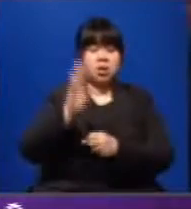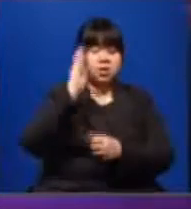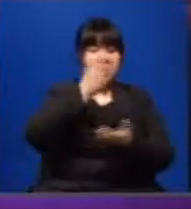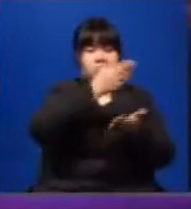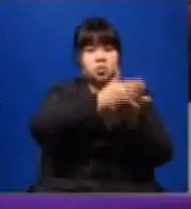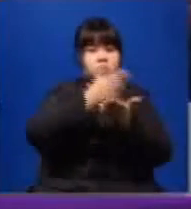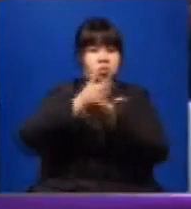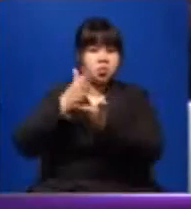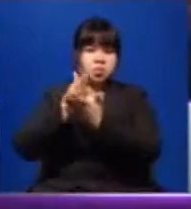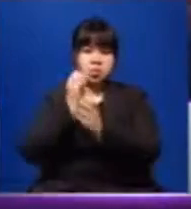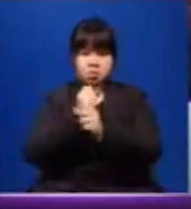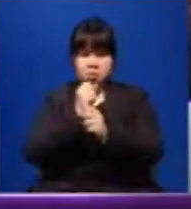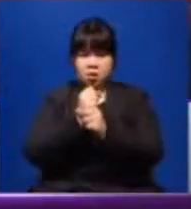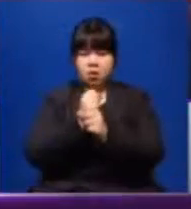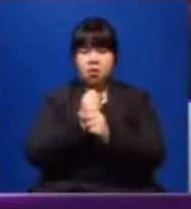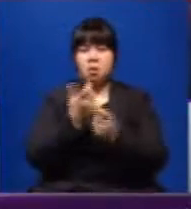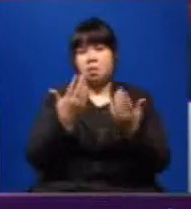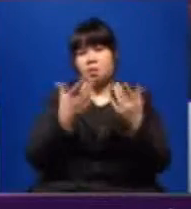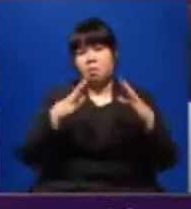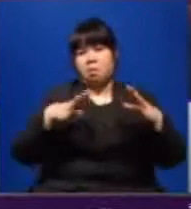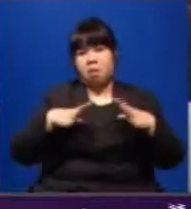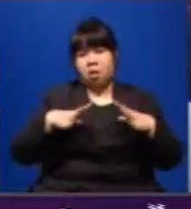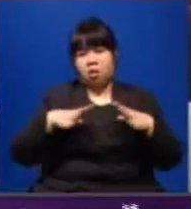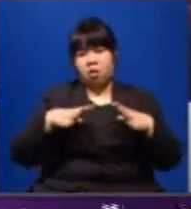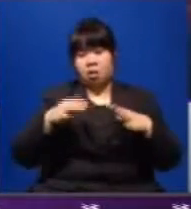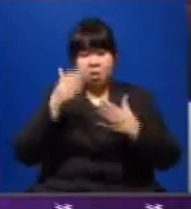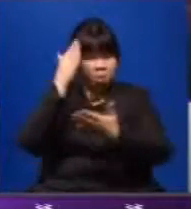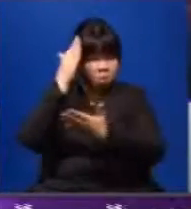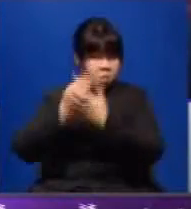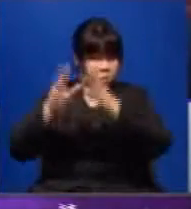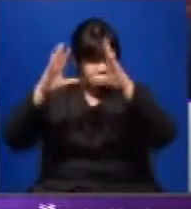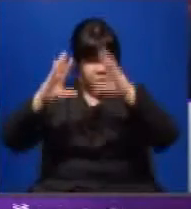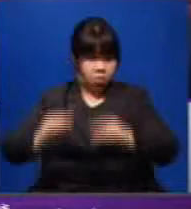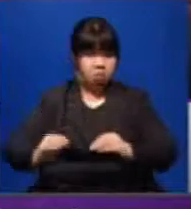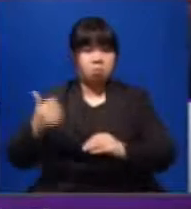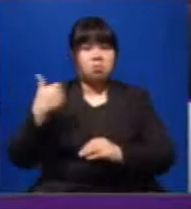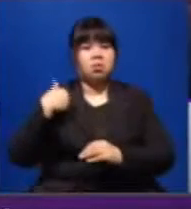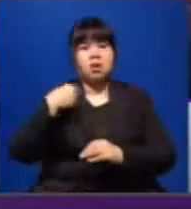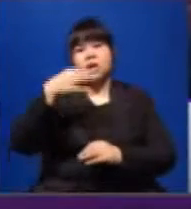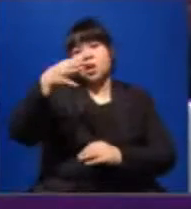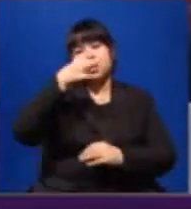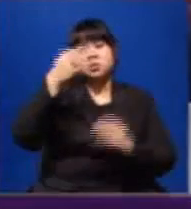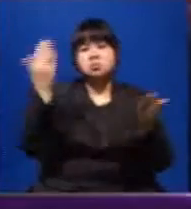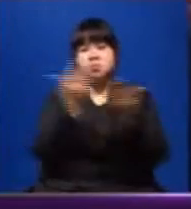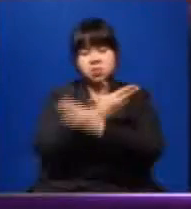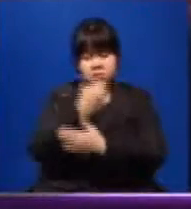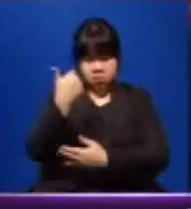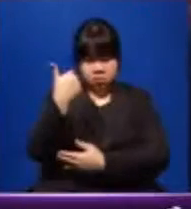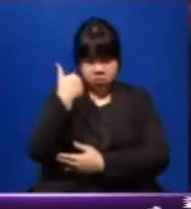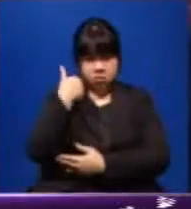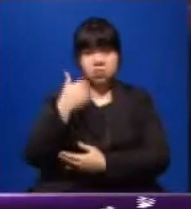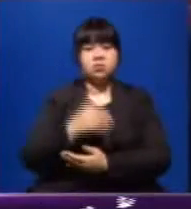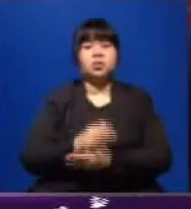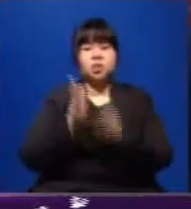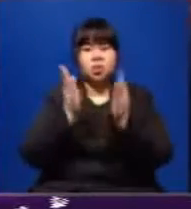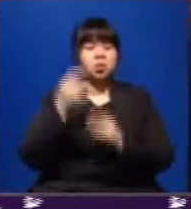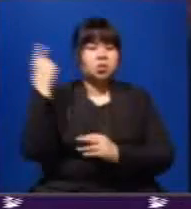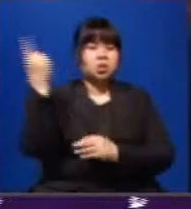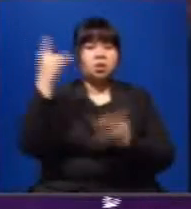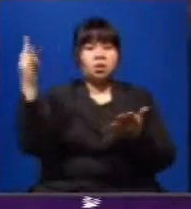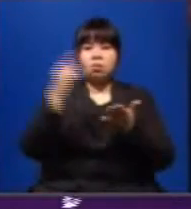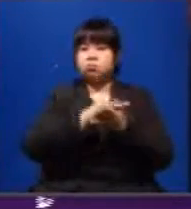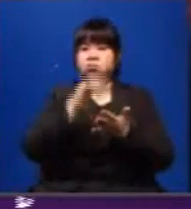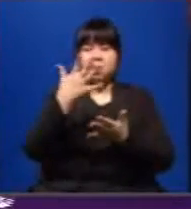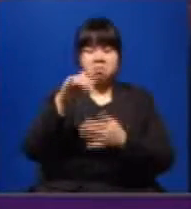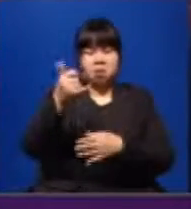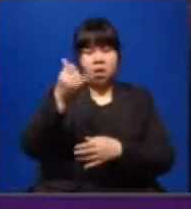หมือนกันนะฮะหยุดชั่วคราวก็มีหยุดไปเลยก็มีเปลี่ยนอาชีพก็มีนะครับชาวนักท่องเที่ยวไม่เข้าอาจจะนักท่องเ